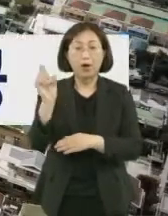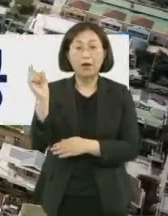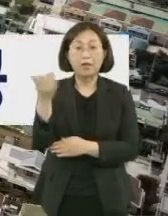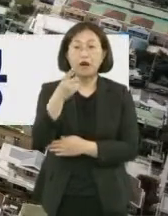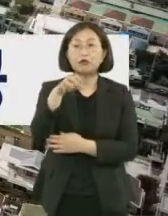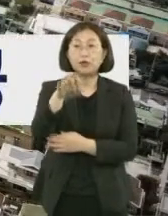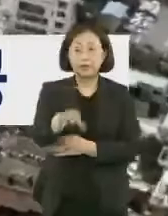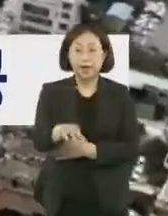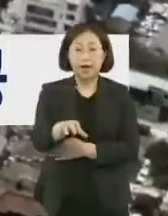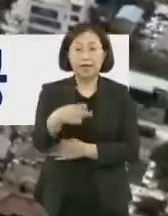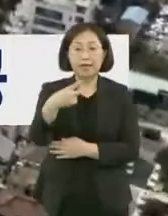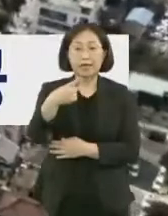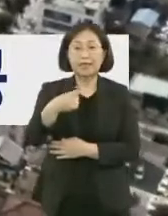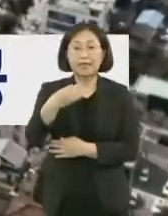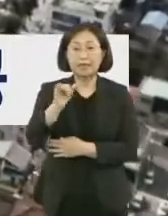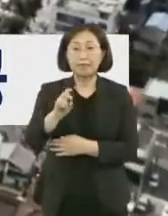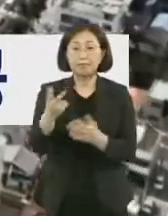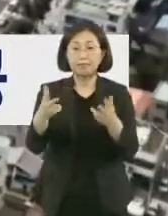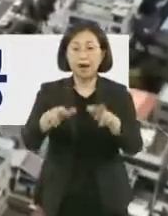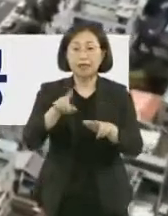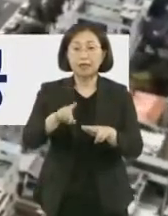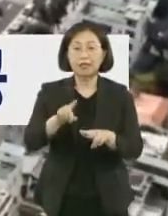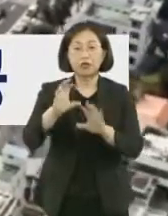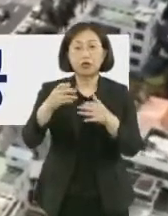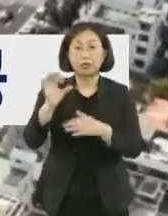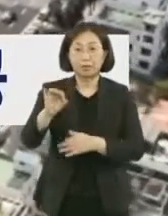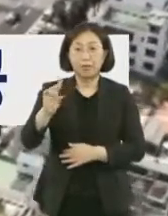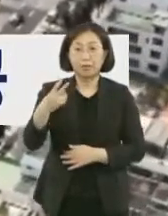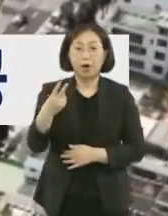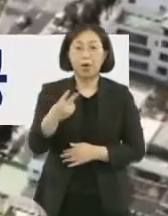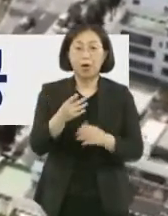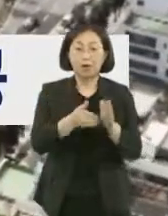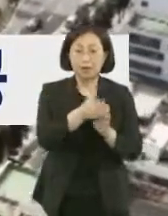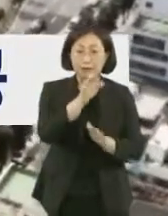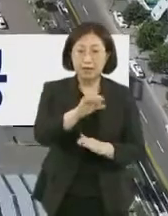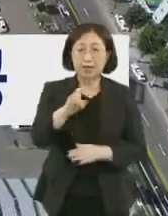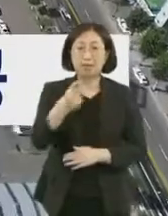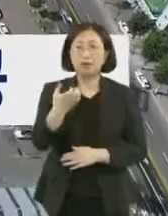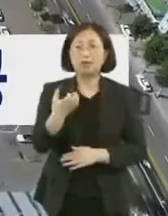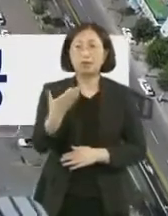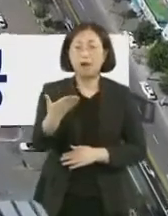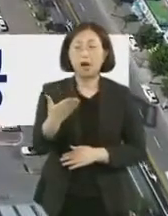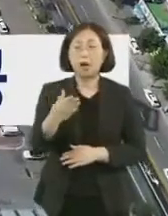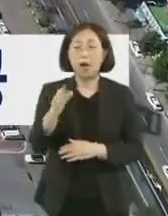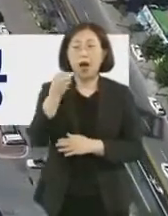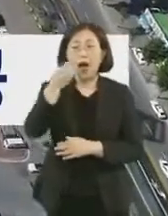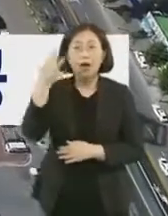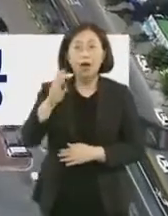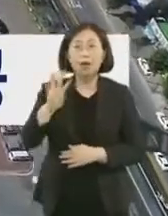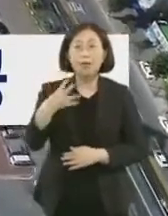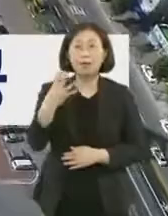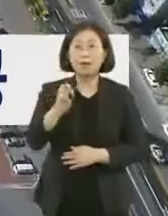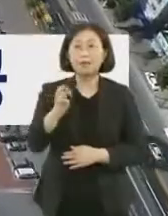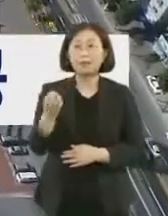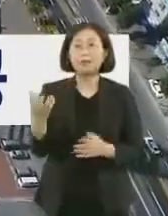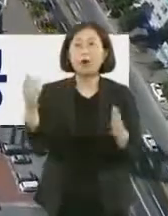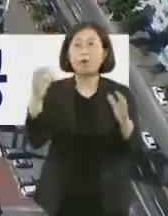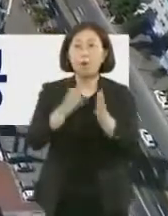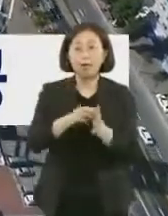야구장인 베이스볼 드림파크는 국비 200억 원, 시비 949억 원, 한화이글스 430억 원